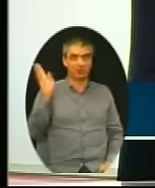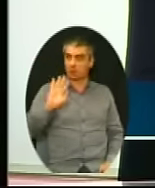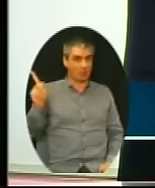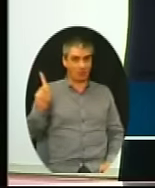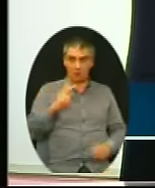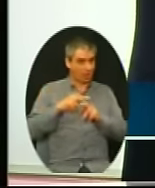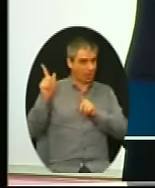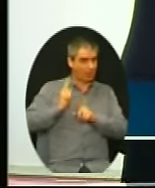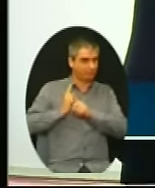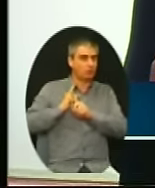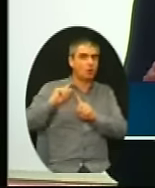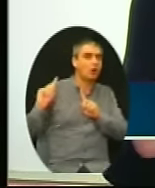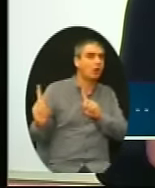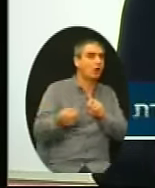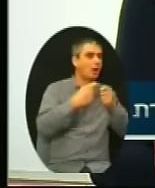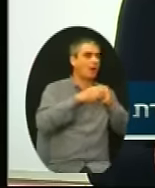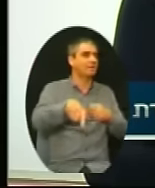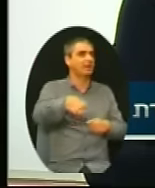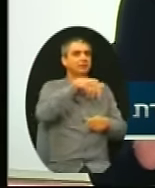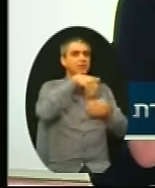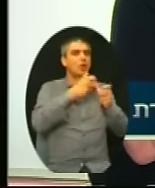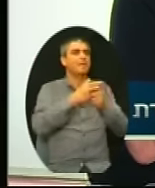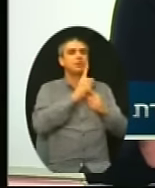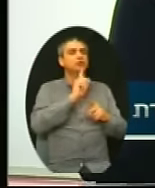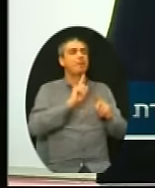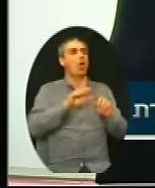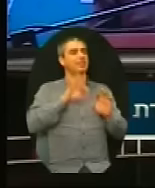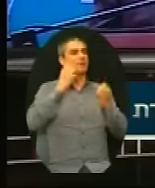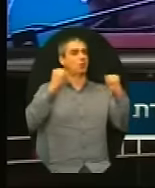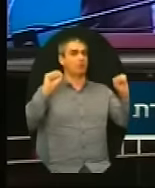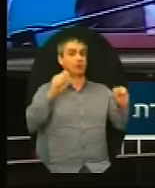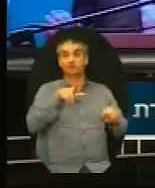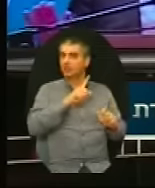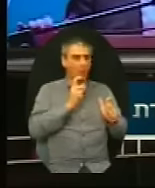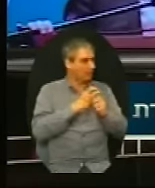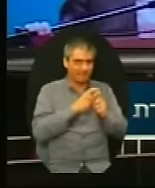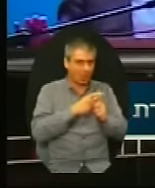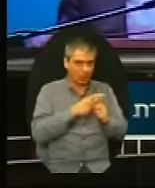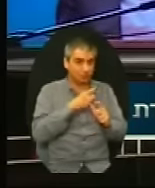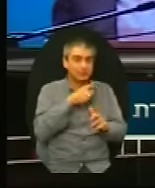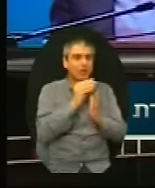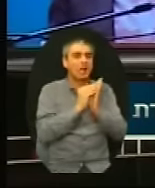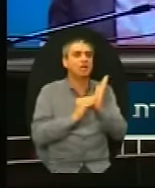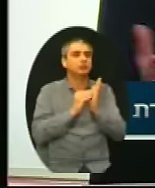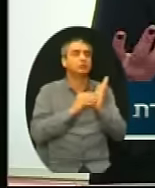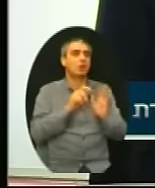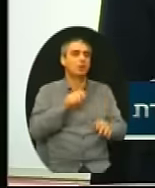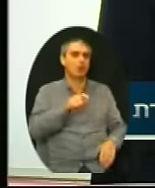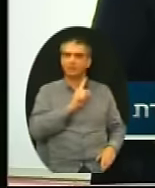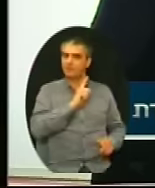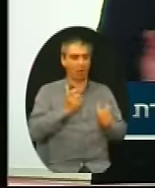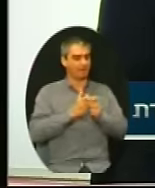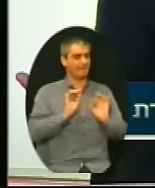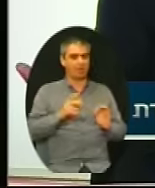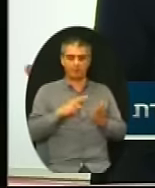לה אישית כמובן, אלא לכל חברי וחברות הכנסת שהן במפלגות לא דמוקרטיות, וזה לא מפלגות קודם כל, אלה רשימות לכנסת, הן לא